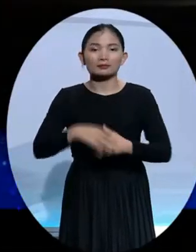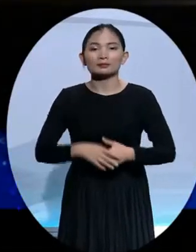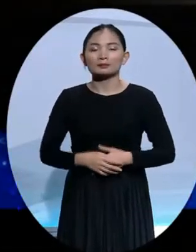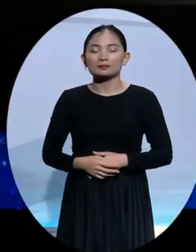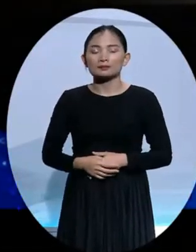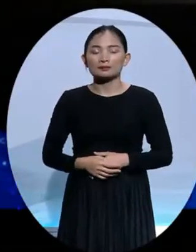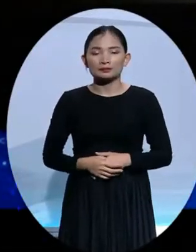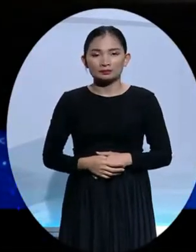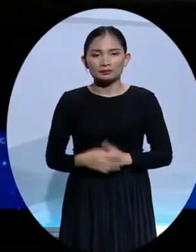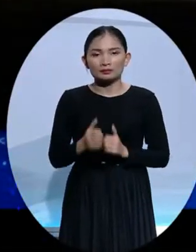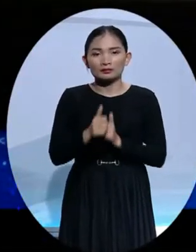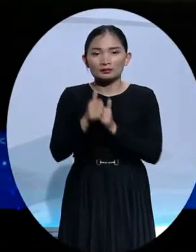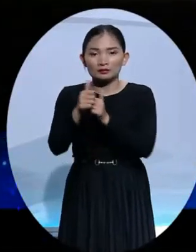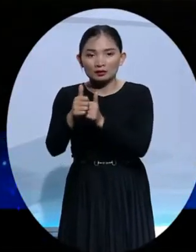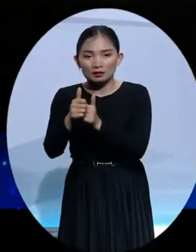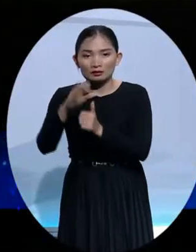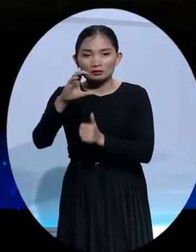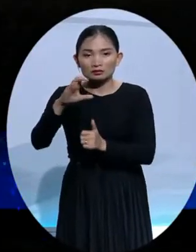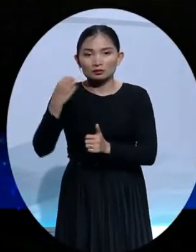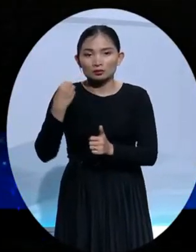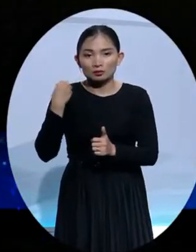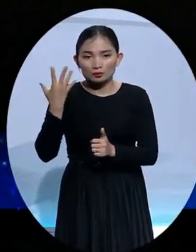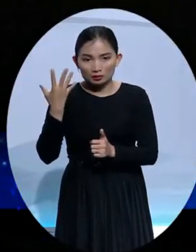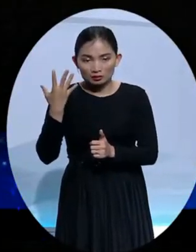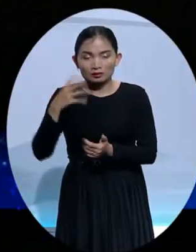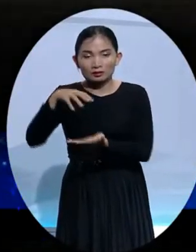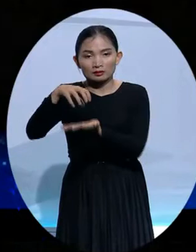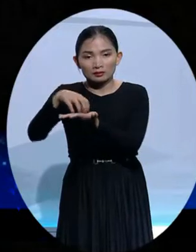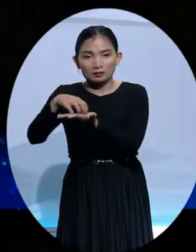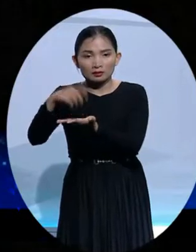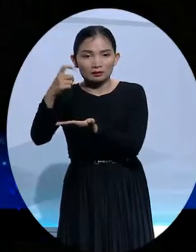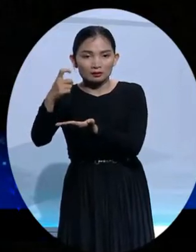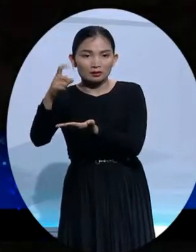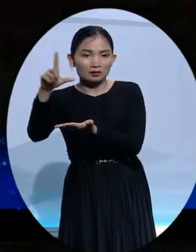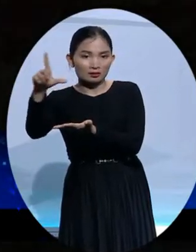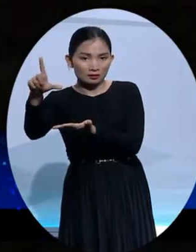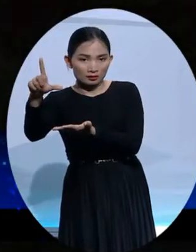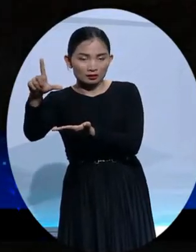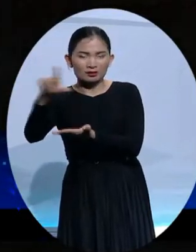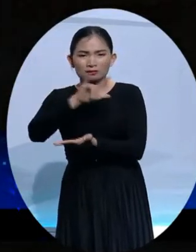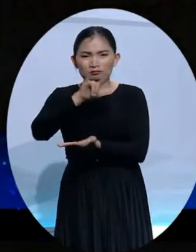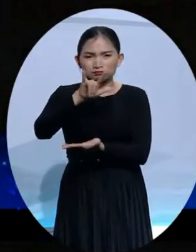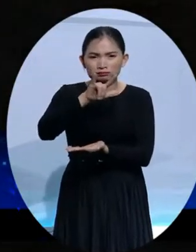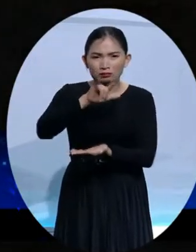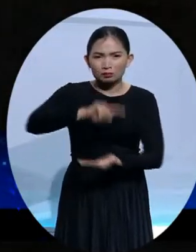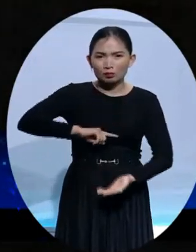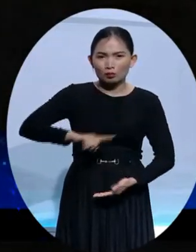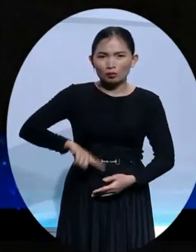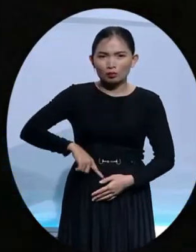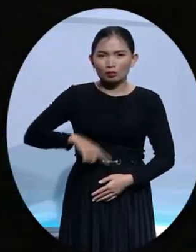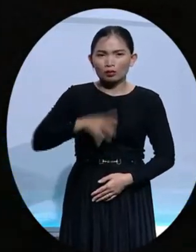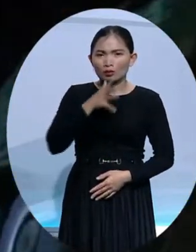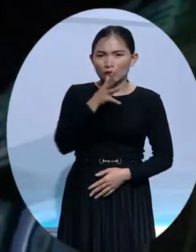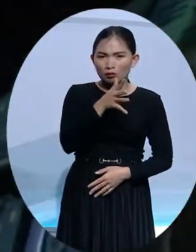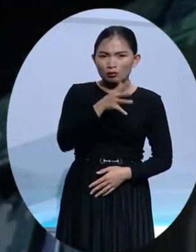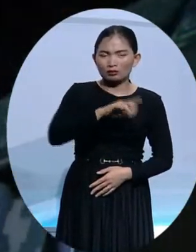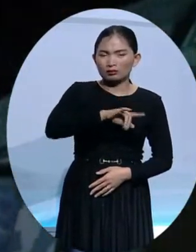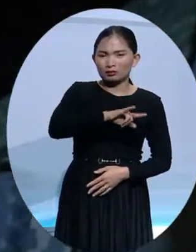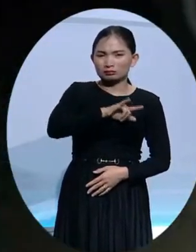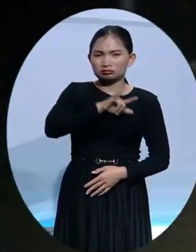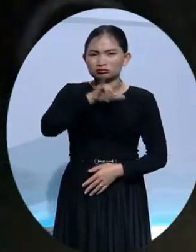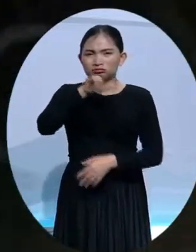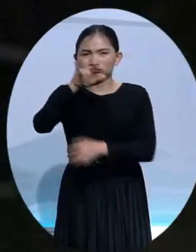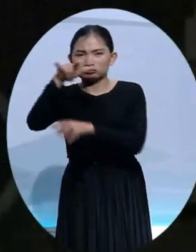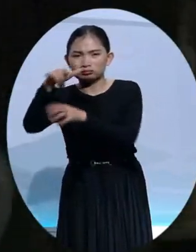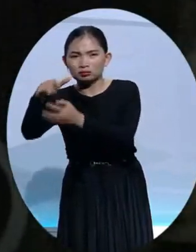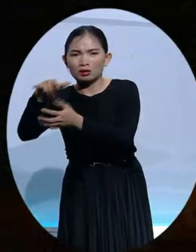Theo chính quyền đảo Đài Loan, Trung Quốc, những máy bay Trung Quốc bay vào phía tây nam dùng nhận diện phòng không của đảo này rồi quay trở lại. Ngay từ tối ngày 2